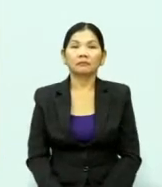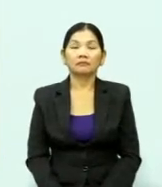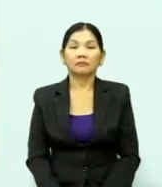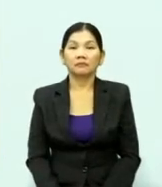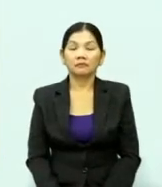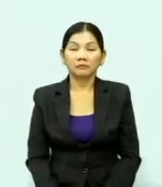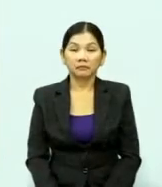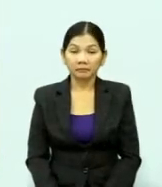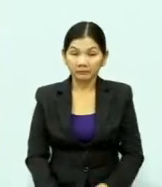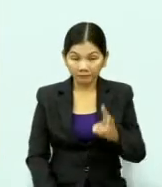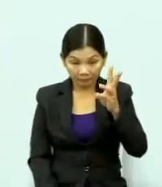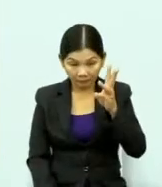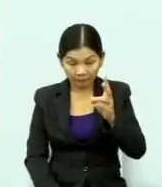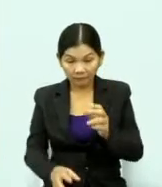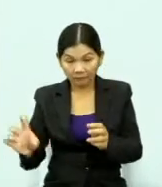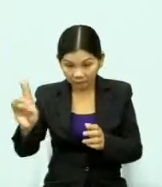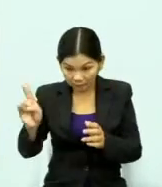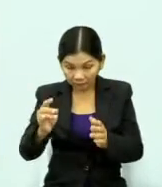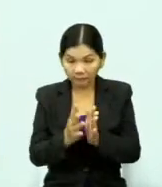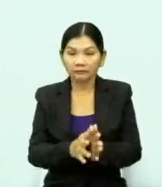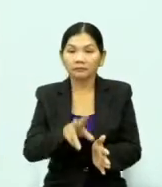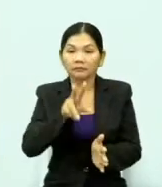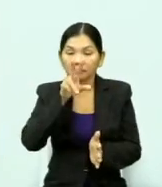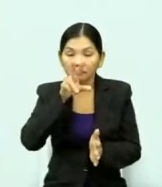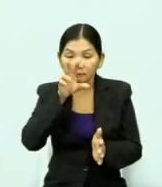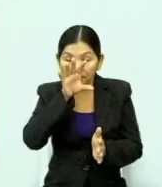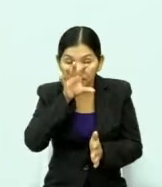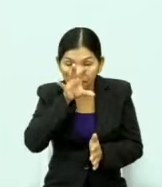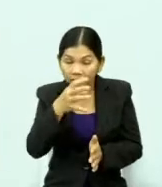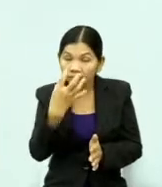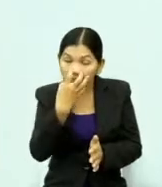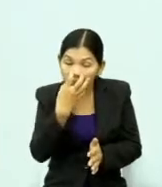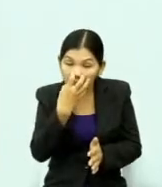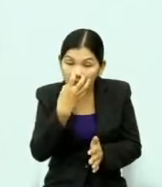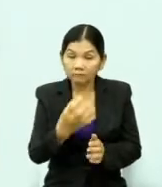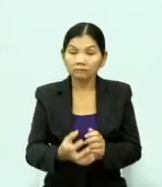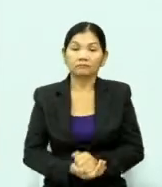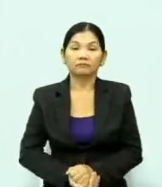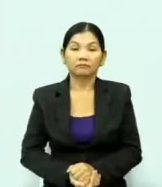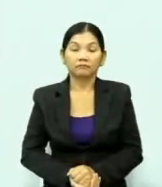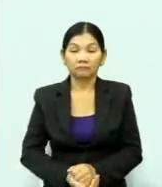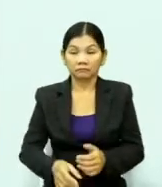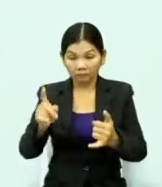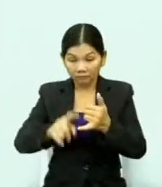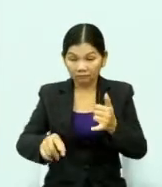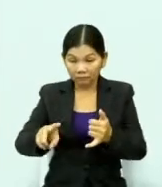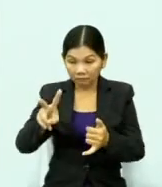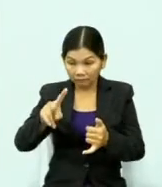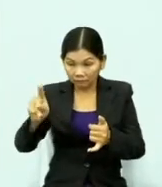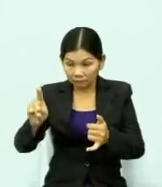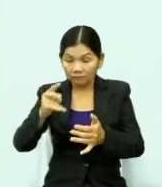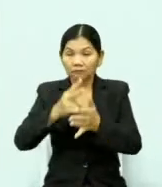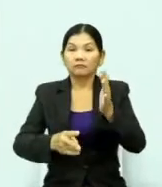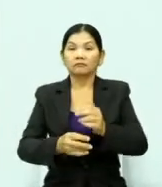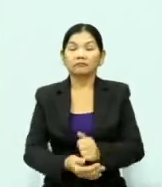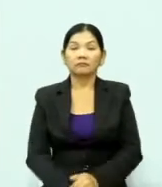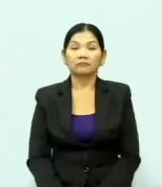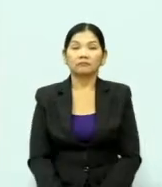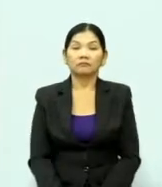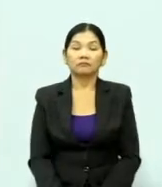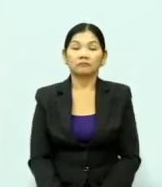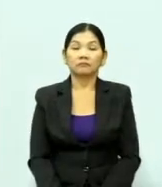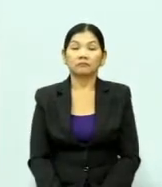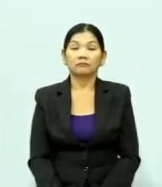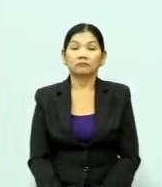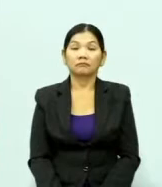Chà, rụt tị bấy cứ rụt sách. Sách trô của nó, sách trô. Cho rụt trong khảo ấy rụt ở vầy con. Plai ấy